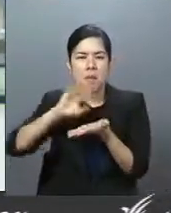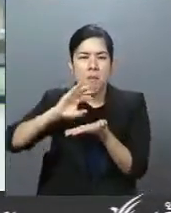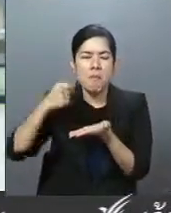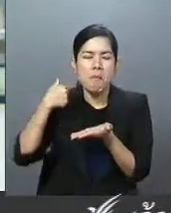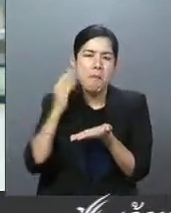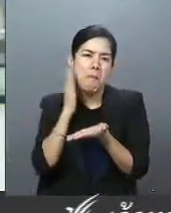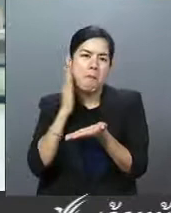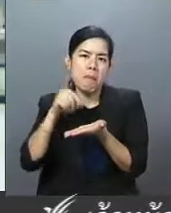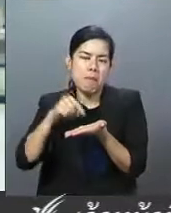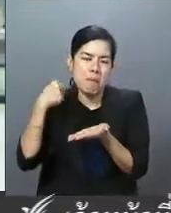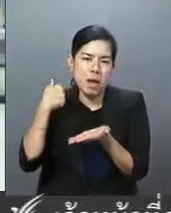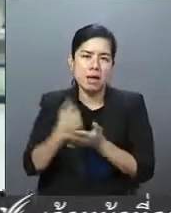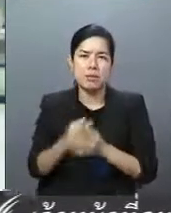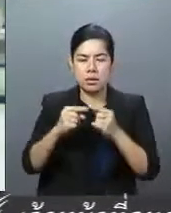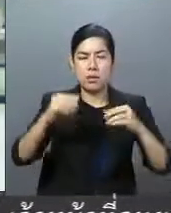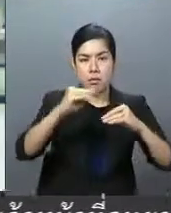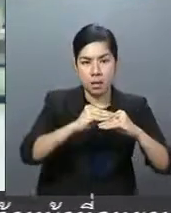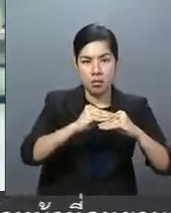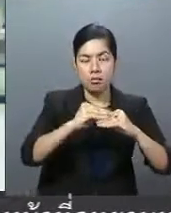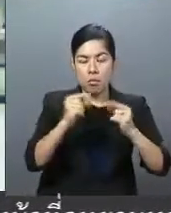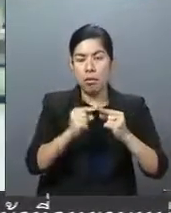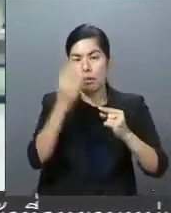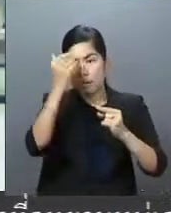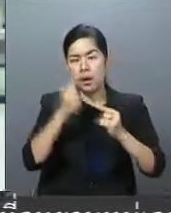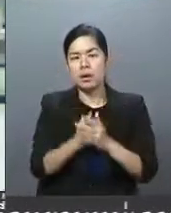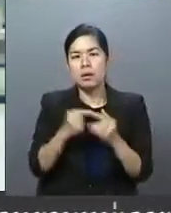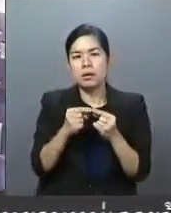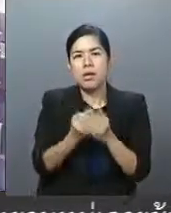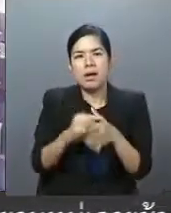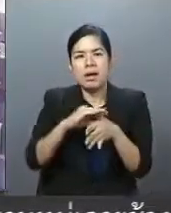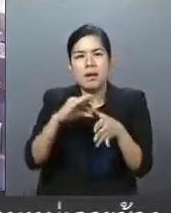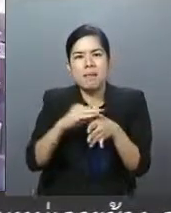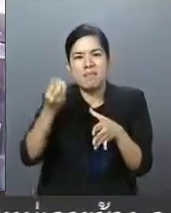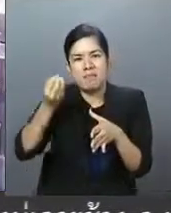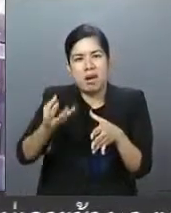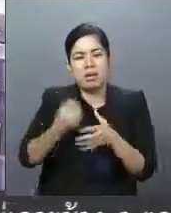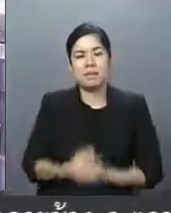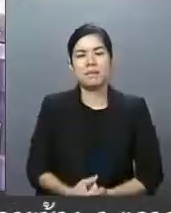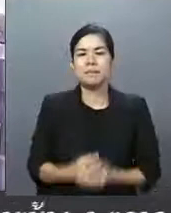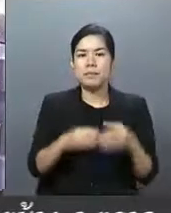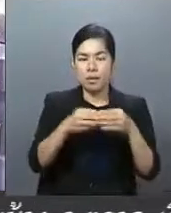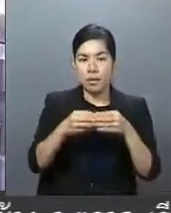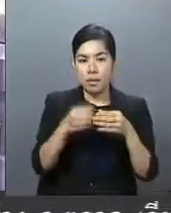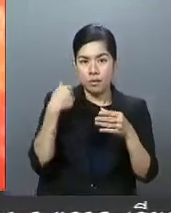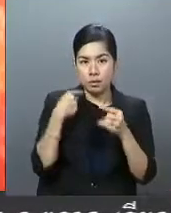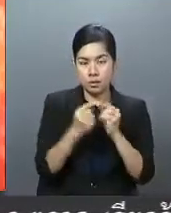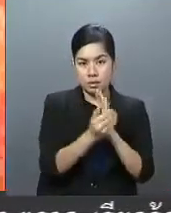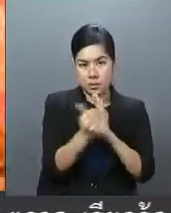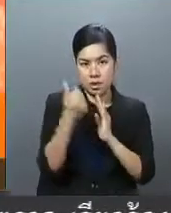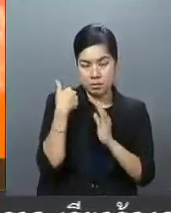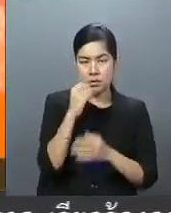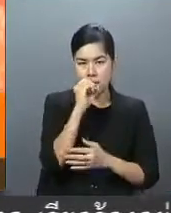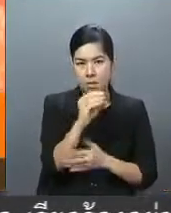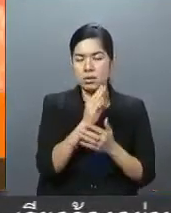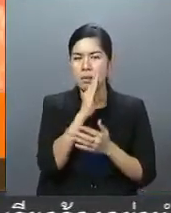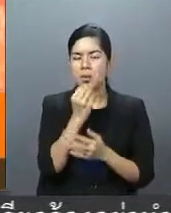เนื้อหนังให้มันแค่นี้เองนะฮะมันหลักๆ ก็คือได้ไขมันเป็นหลักกับคาร์โบไฮเดรตอีกนิดหน่อย นักโภชนาการยังระบุว่าหากบริโภคม